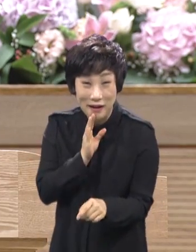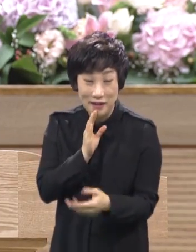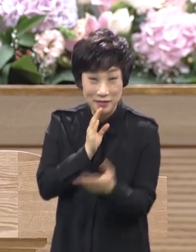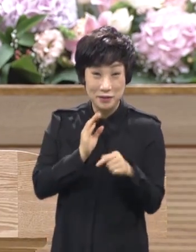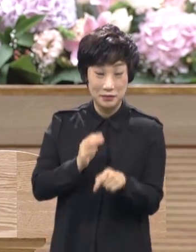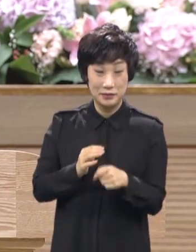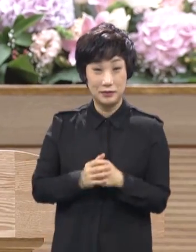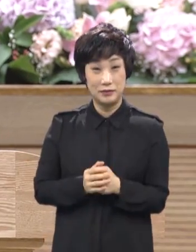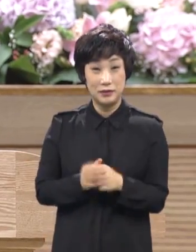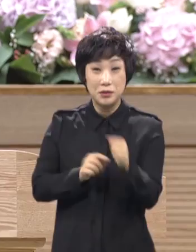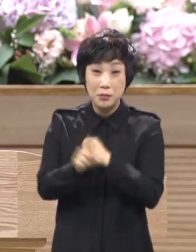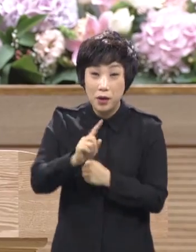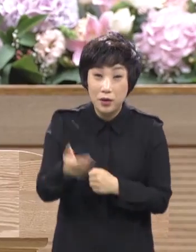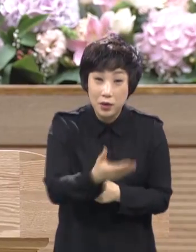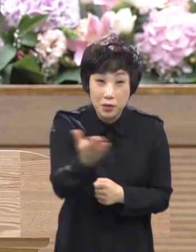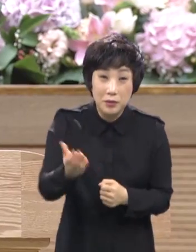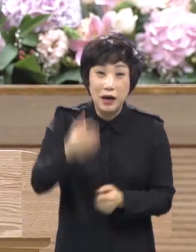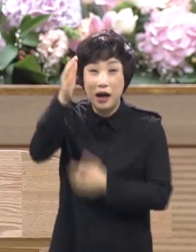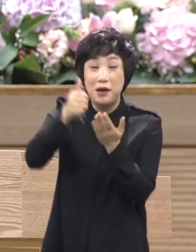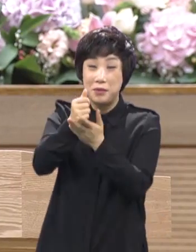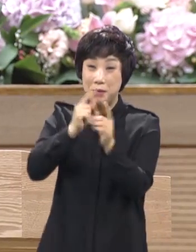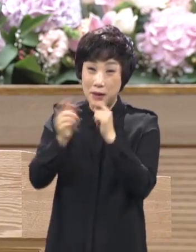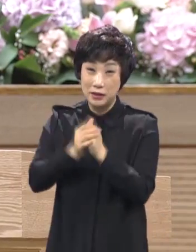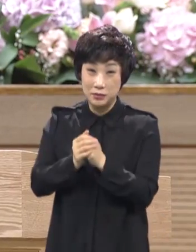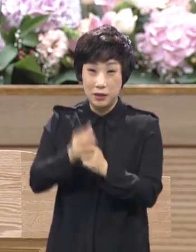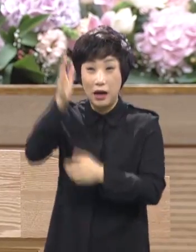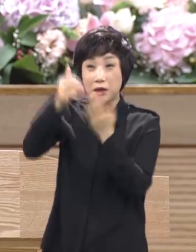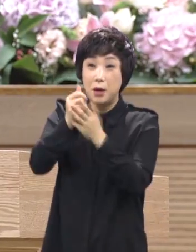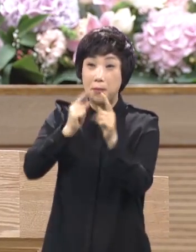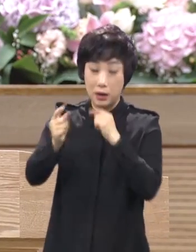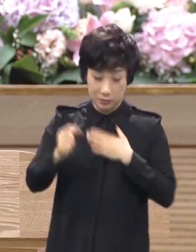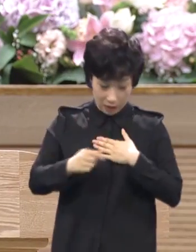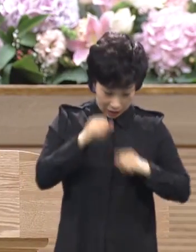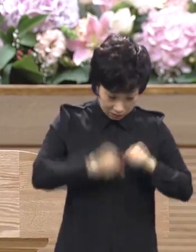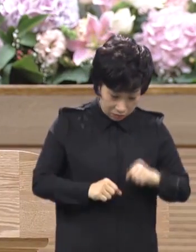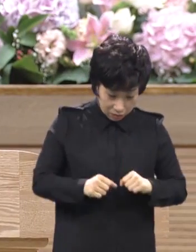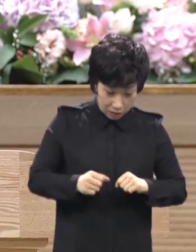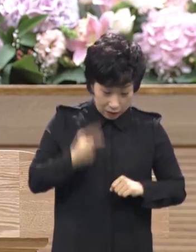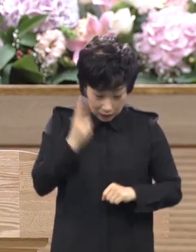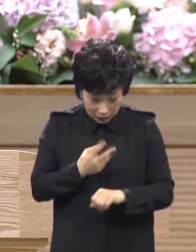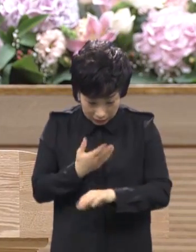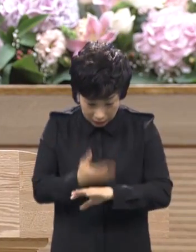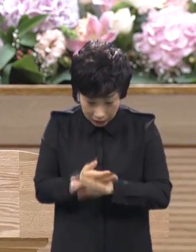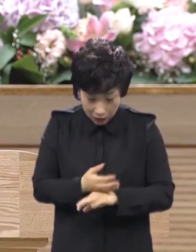말해서 하나님의 말씀을 놓고 하나님 말씀과 틀린 죄를